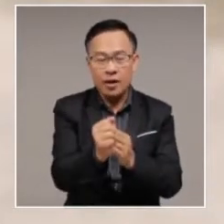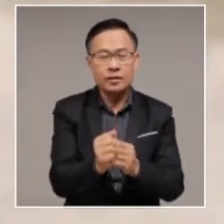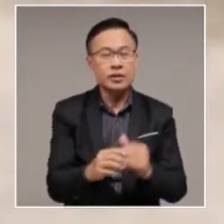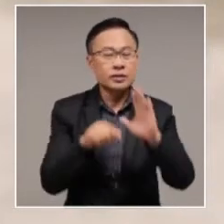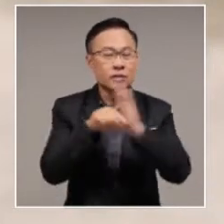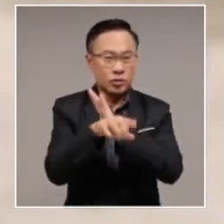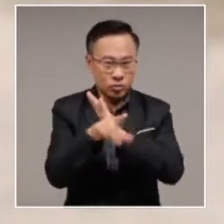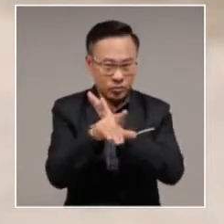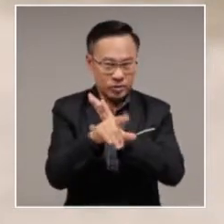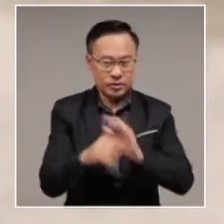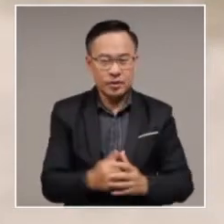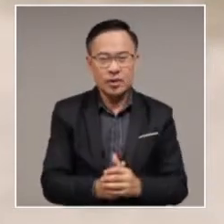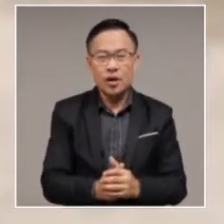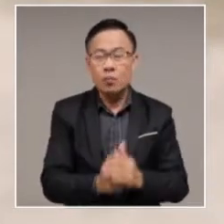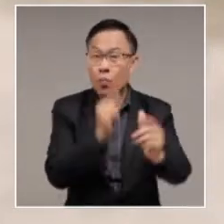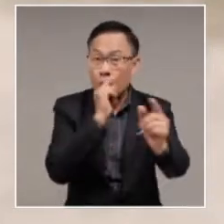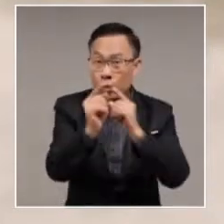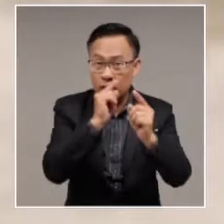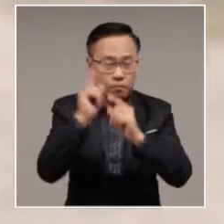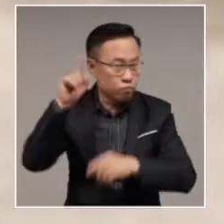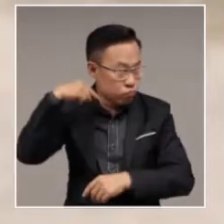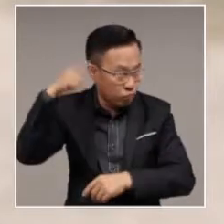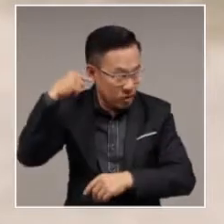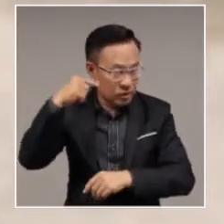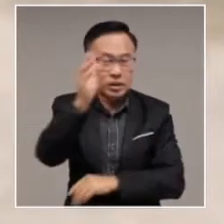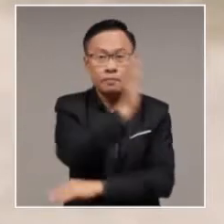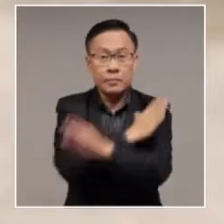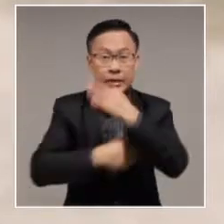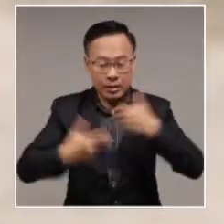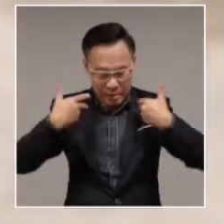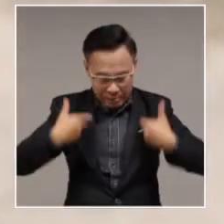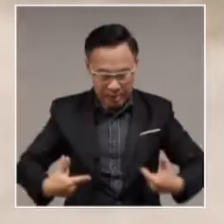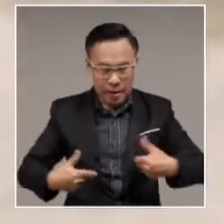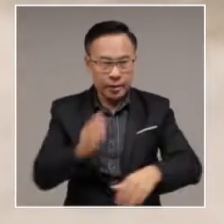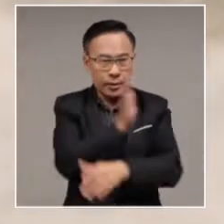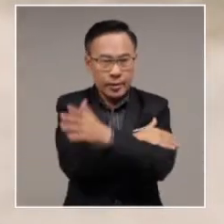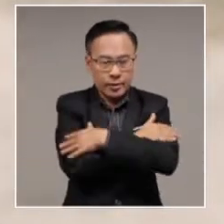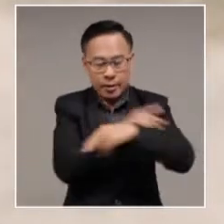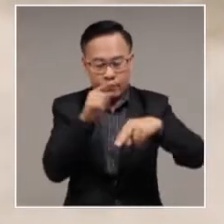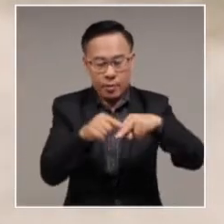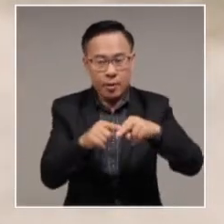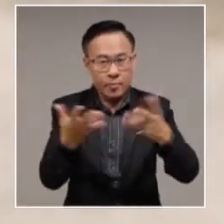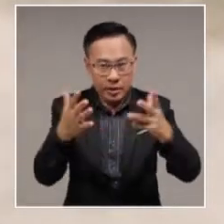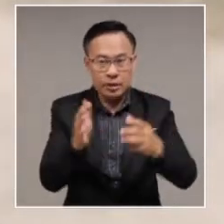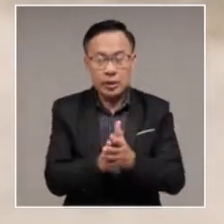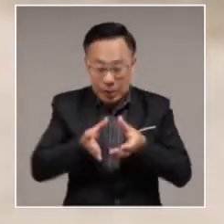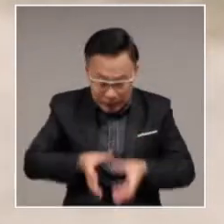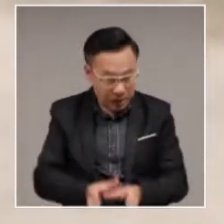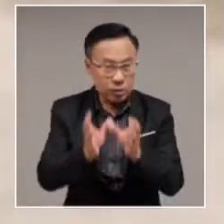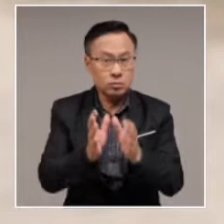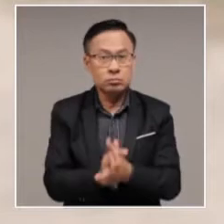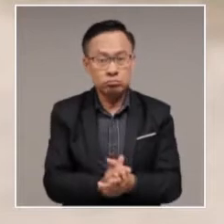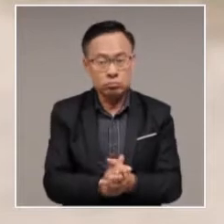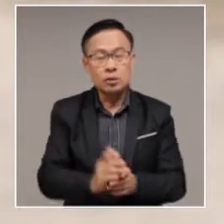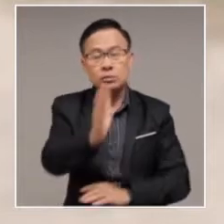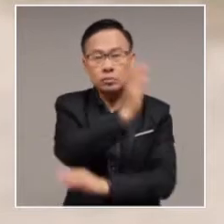มากันที่จังหวัดชลบุรีค่ะเพื่อมาพูดคุยกับผู้หญิงคนหนึ่งที่พิการทางการเคลื่อนไหวมาตั้งแต่กำเนิดแต่ถึงแม้ว่าเธอนั้นจะพิ